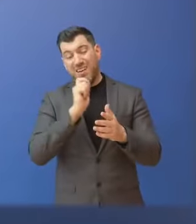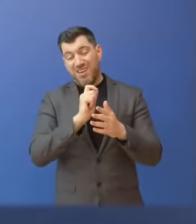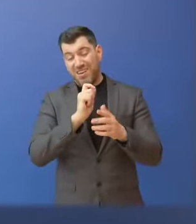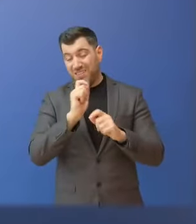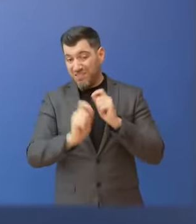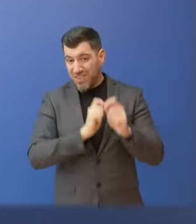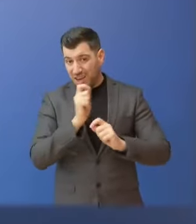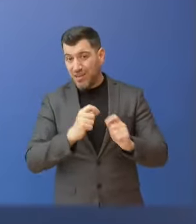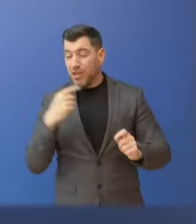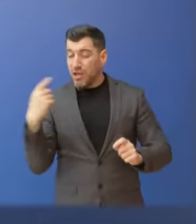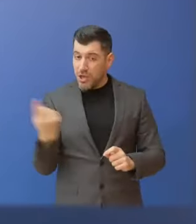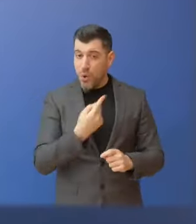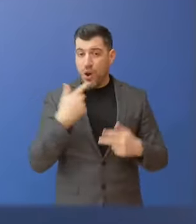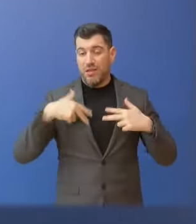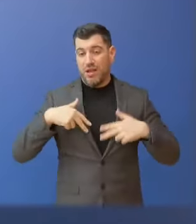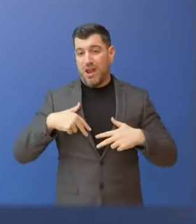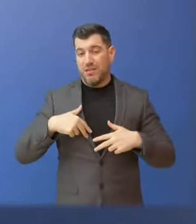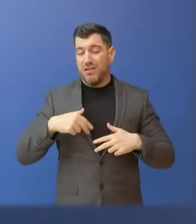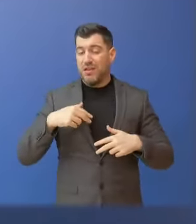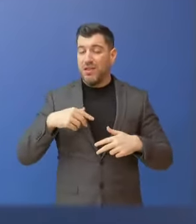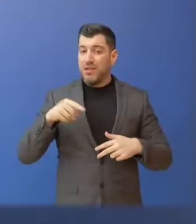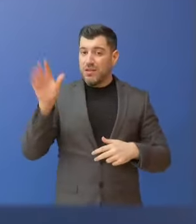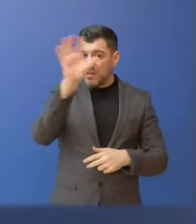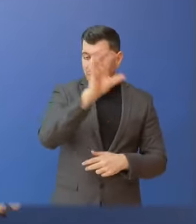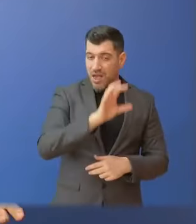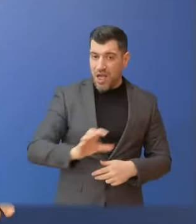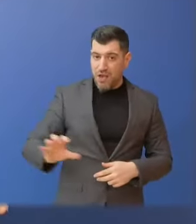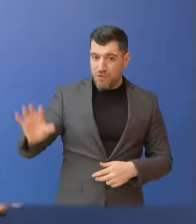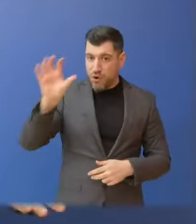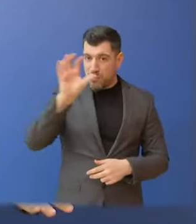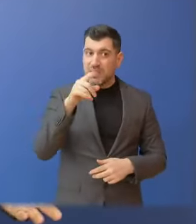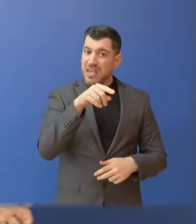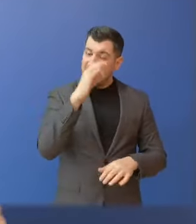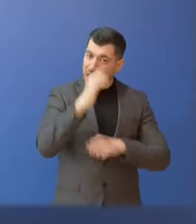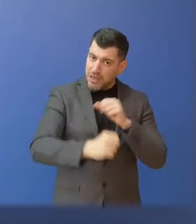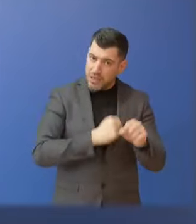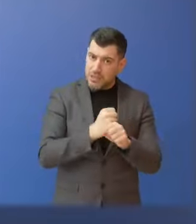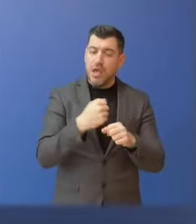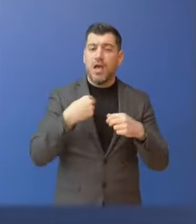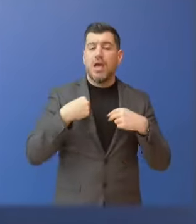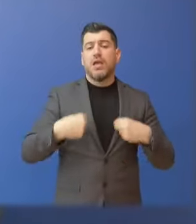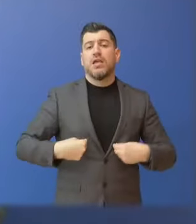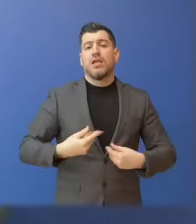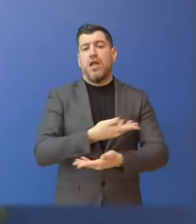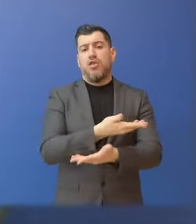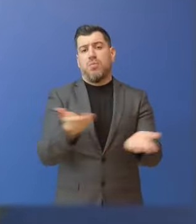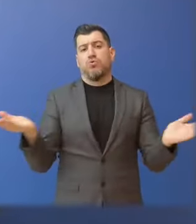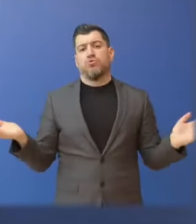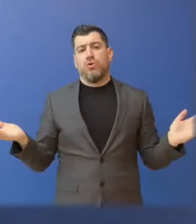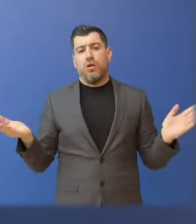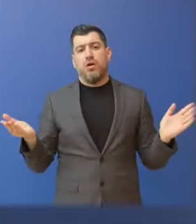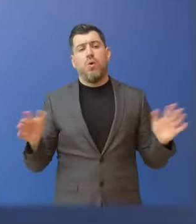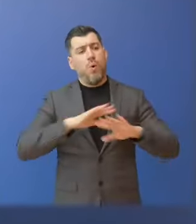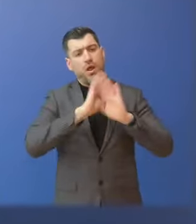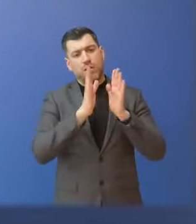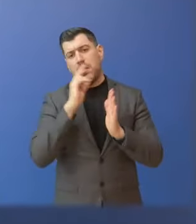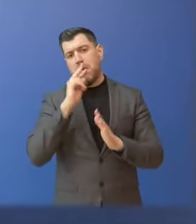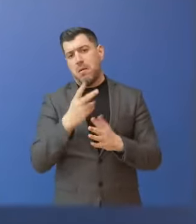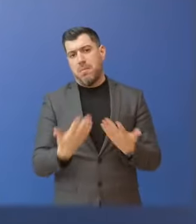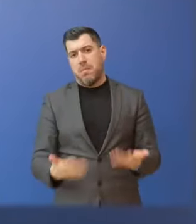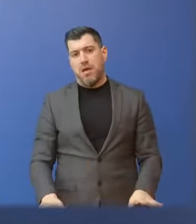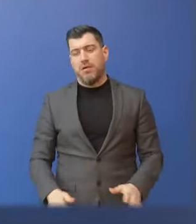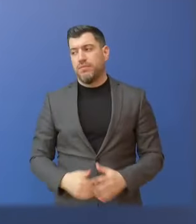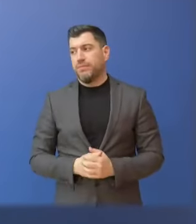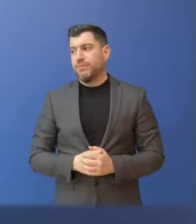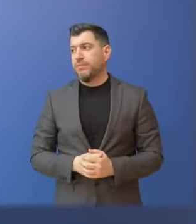κράτη της ευρώπης είναι ετήσια και είναι δημόσια από κει και πέρα όλα τα υπόλοιπα νομίζω τα απάντησα